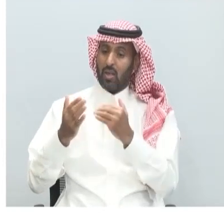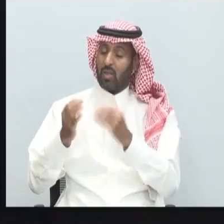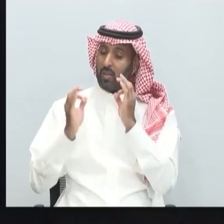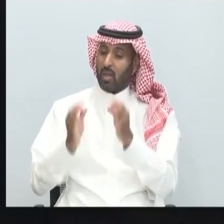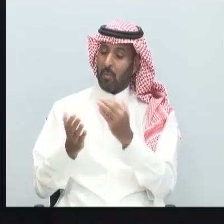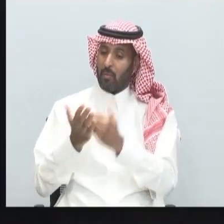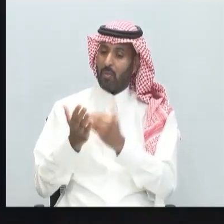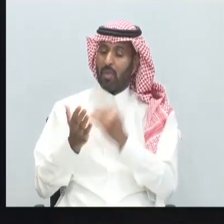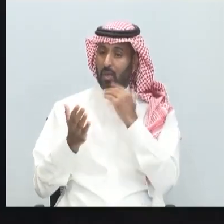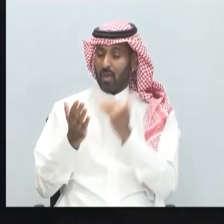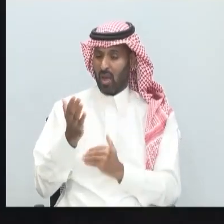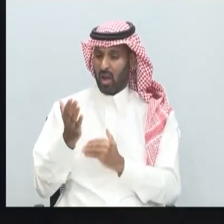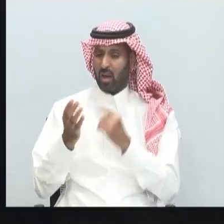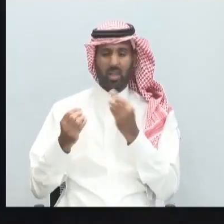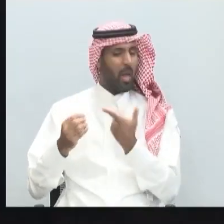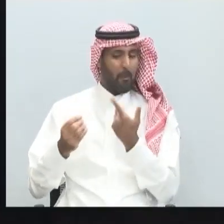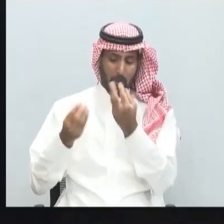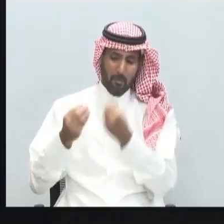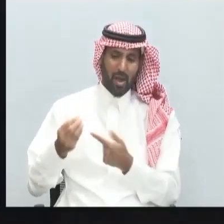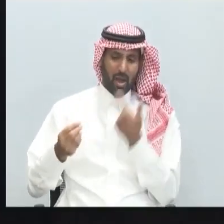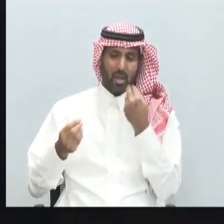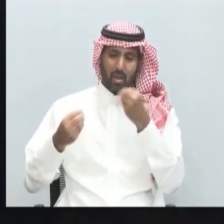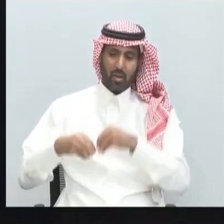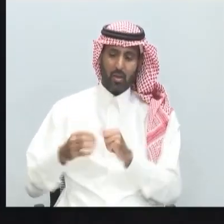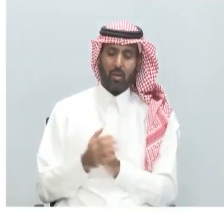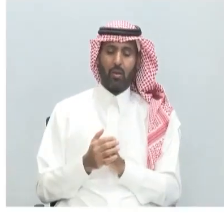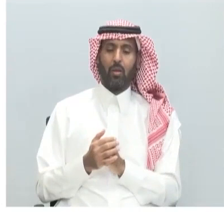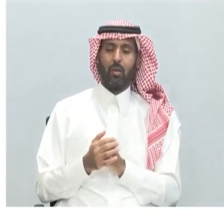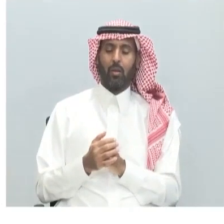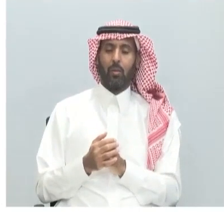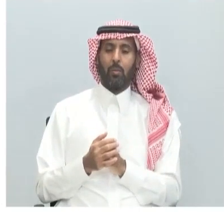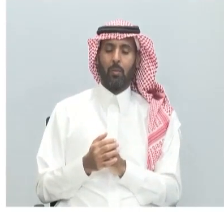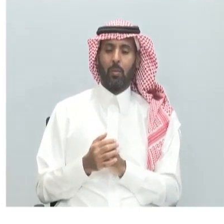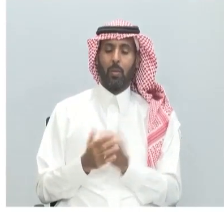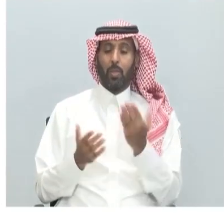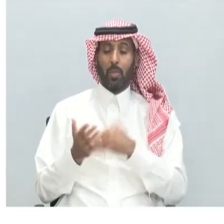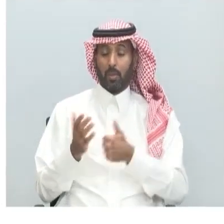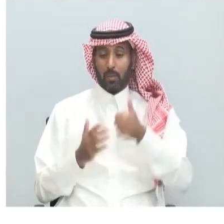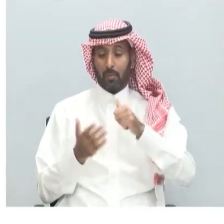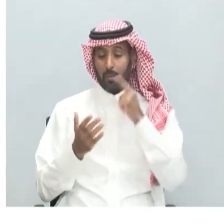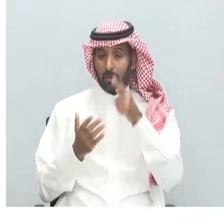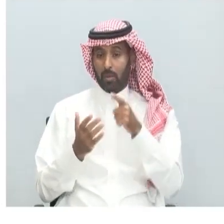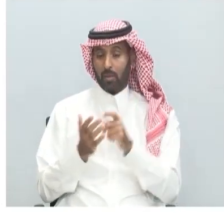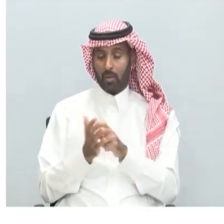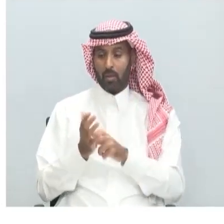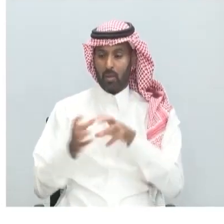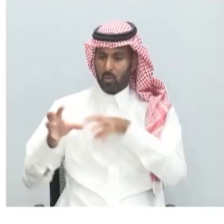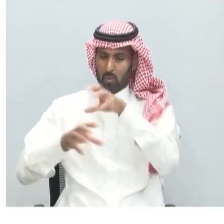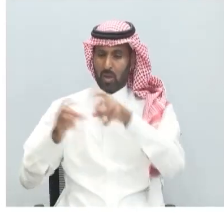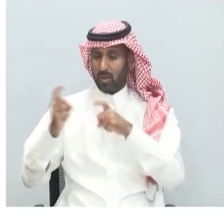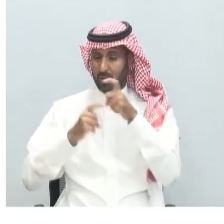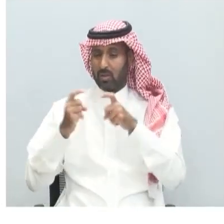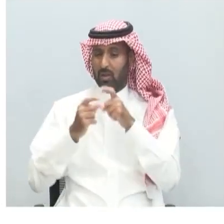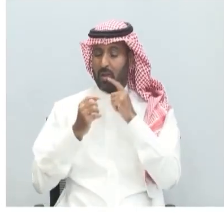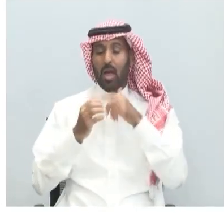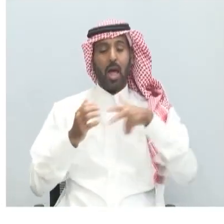العناصر ولكن يتغير في مستوى الاخير على حسب العدد الذري للعنصر طبق قواعد التوزيع الالكتروني على